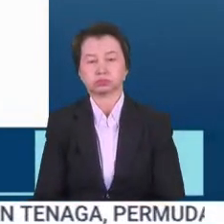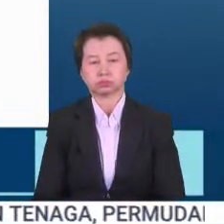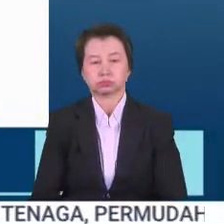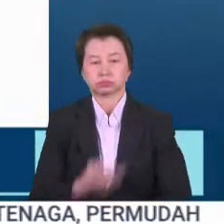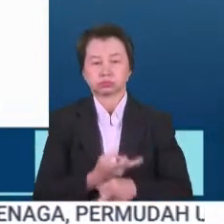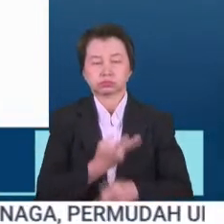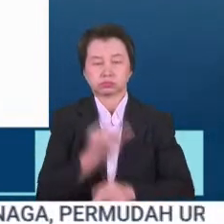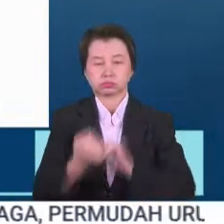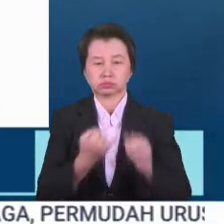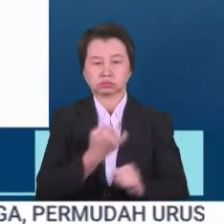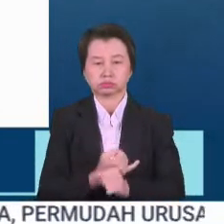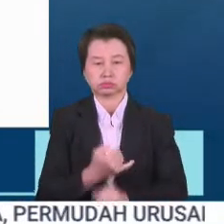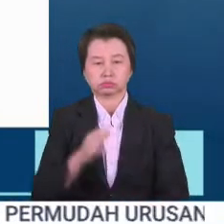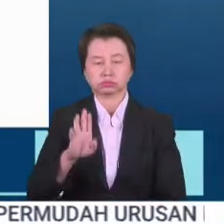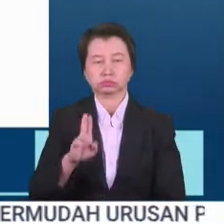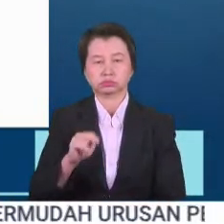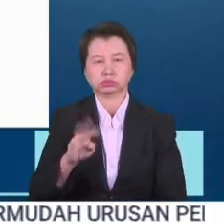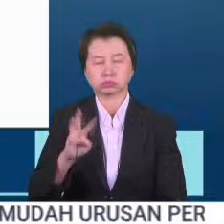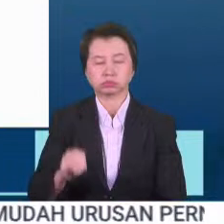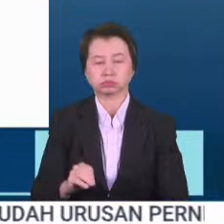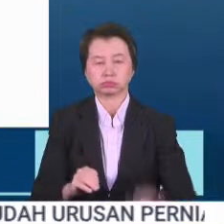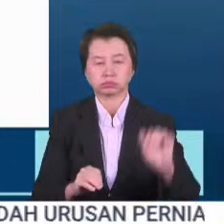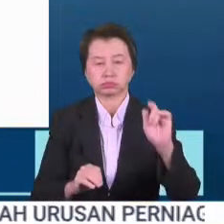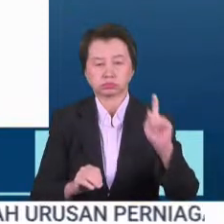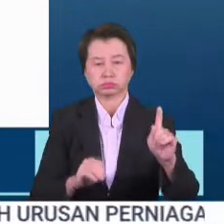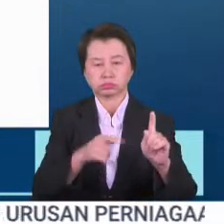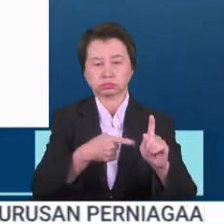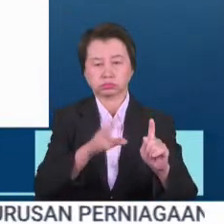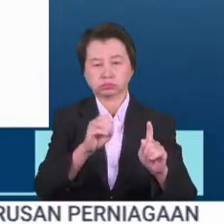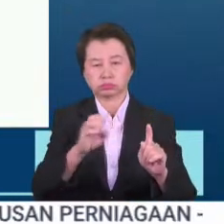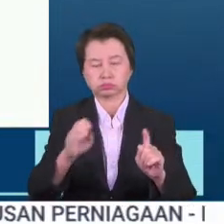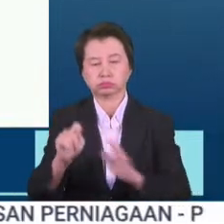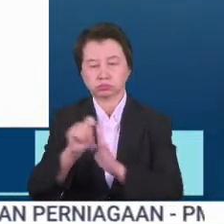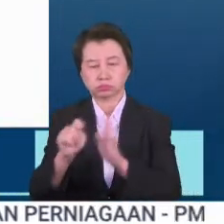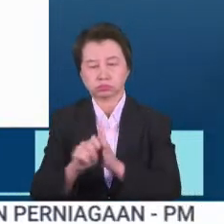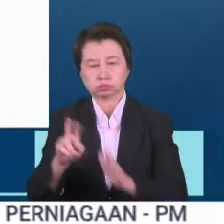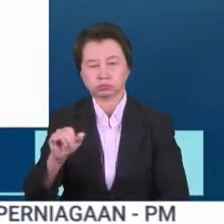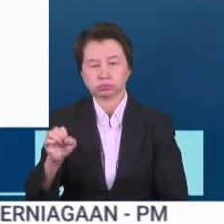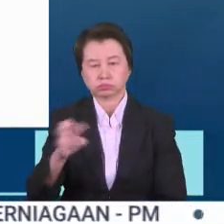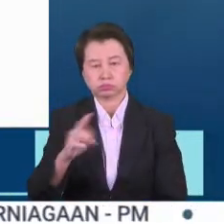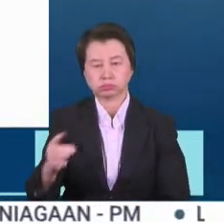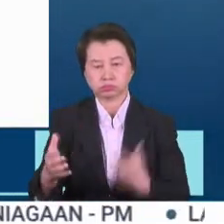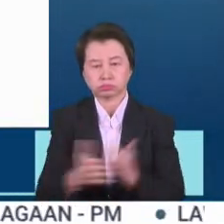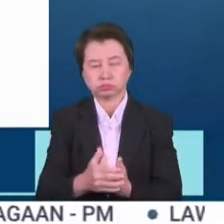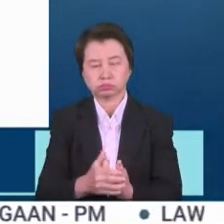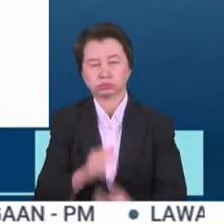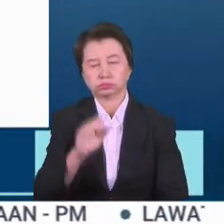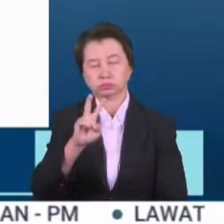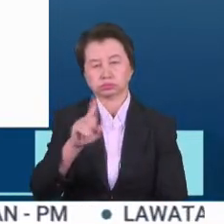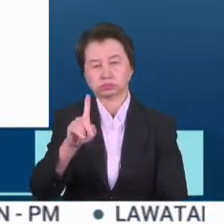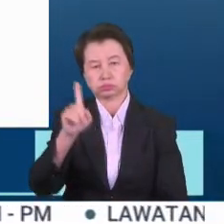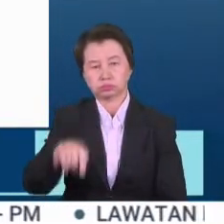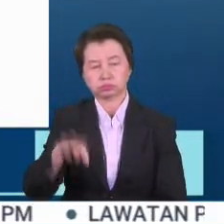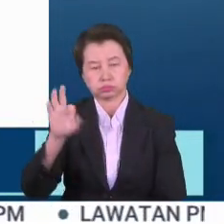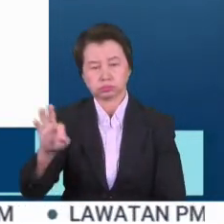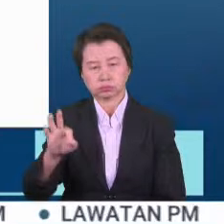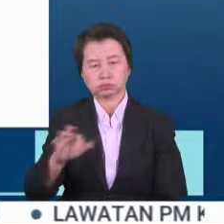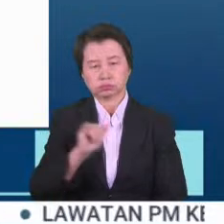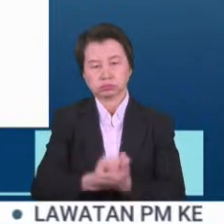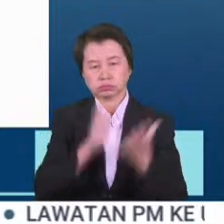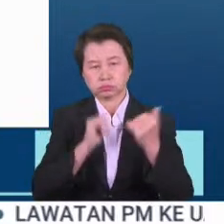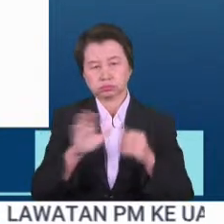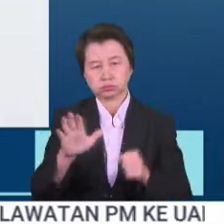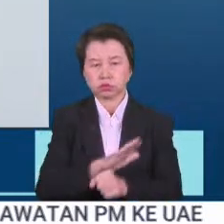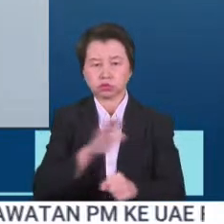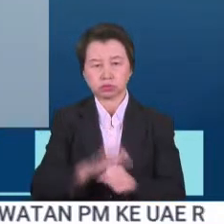Rezerv antarabangsa BNM berjumlah $110.1 bilion Amerika setakat 29 September lalu. Paras tersebut